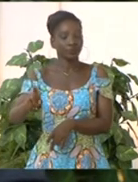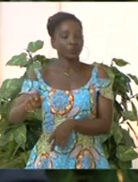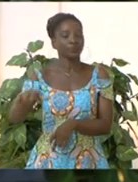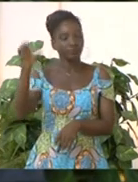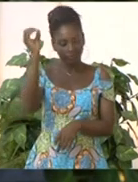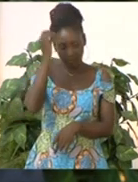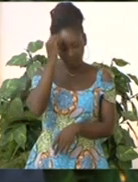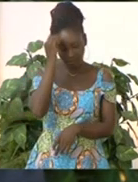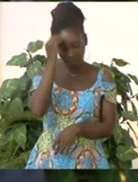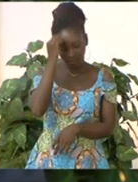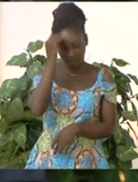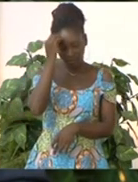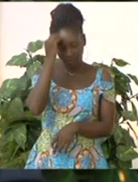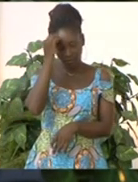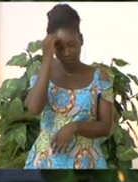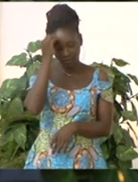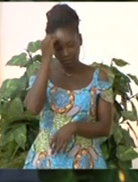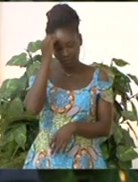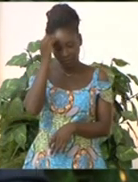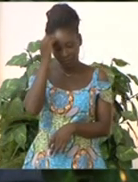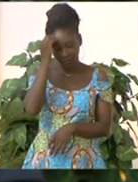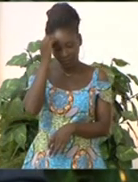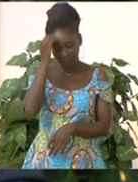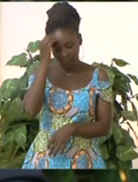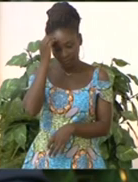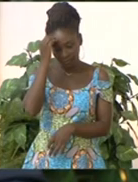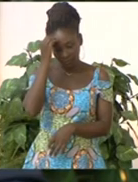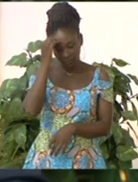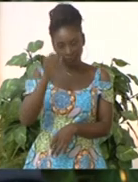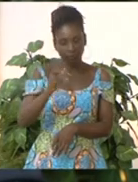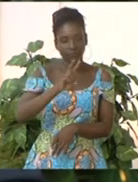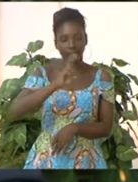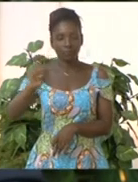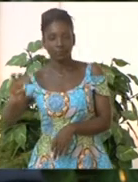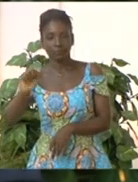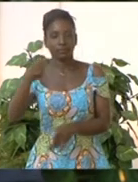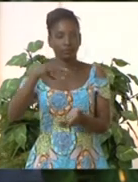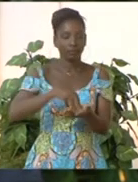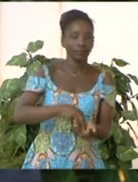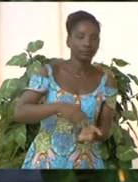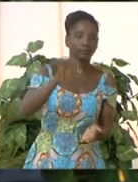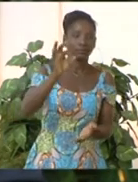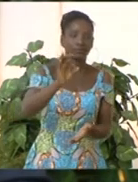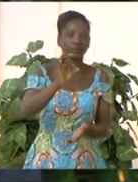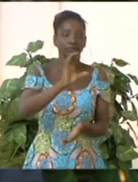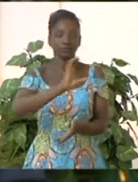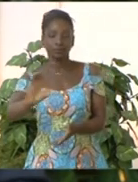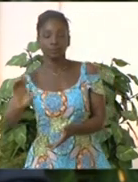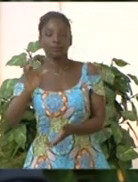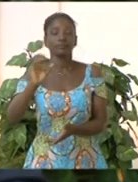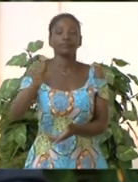dont alassane ouattara 210 1913 voix